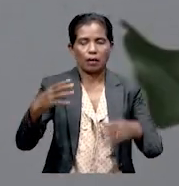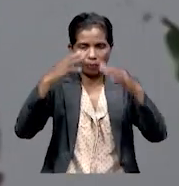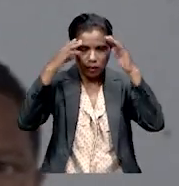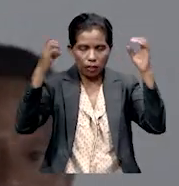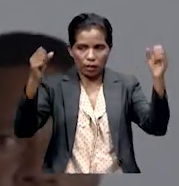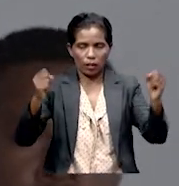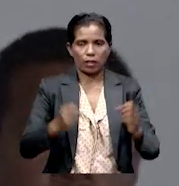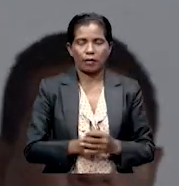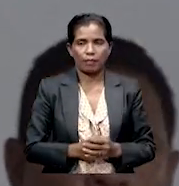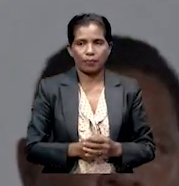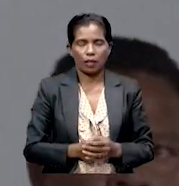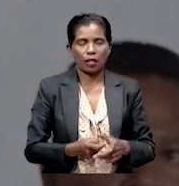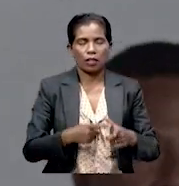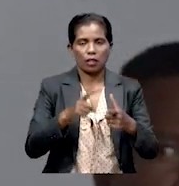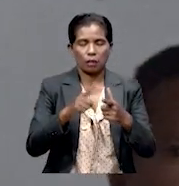menemos bayar di afu